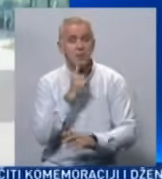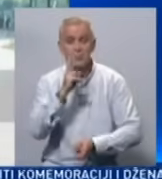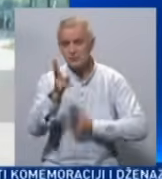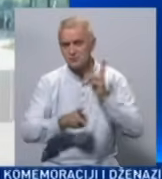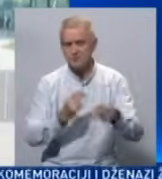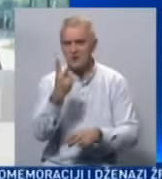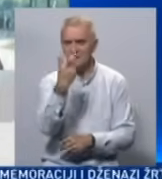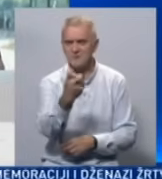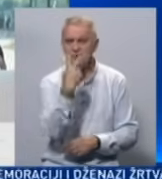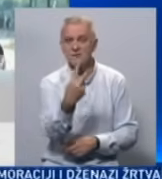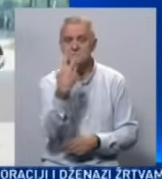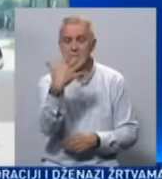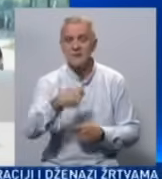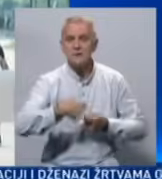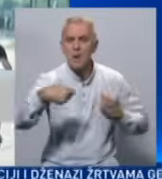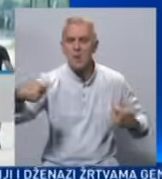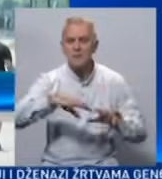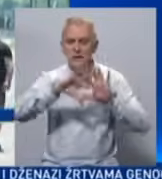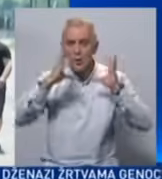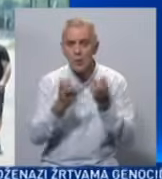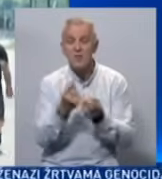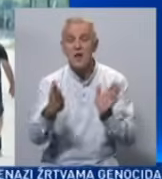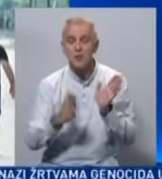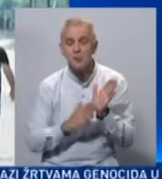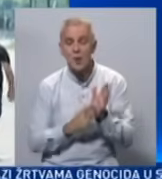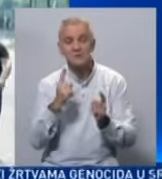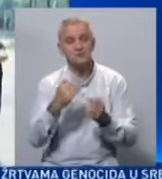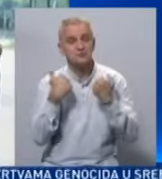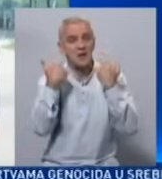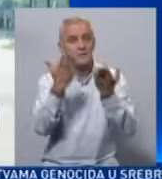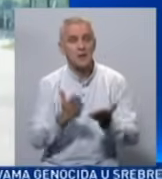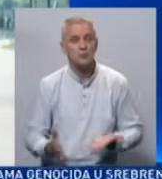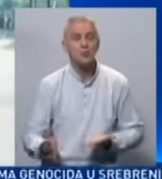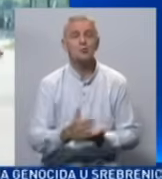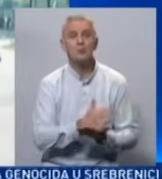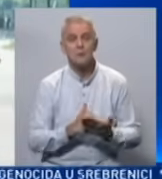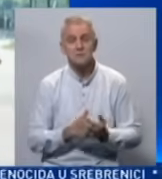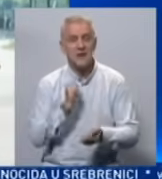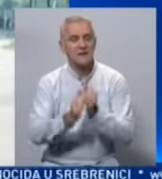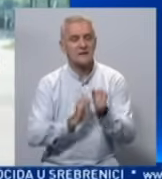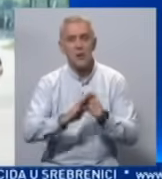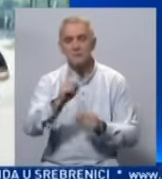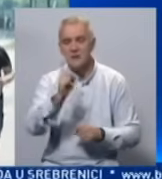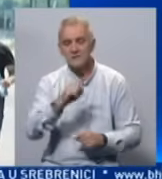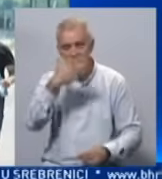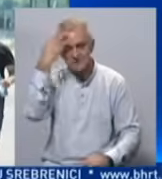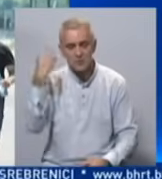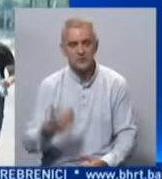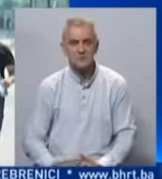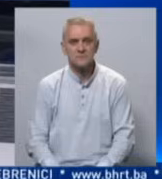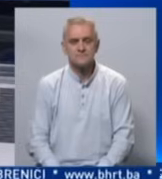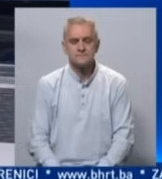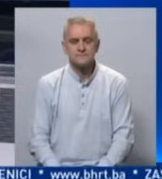nekih 225 km ukupno i da dokažu i da dadnu dakle doprinos da se genocid ne smije nikad zaboraviti.